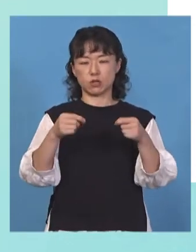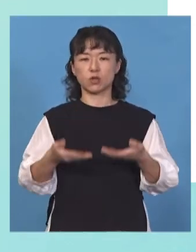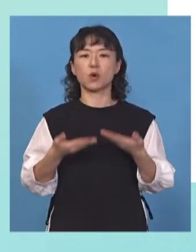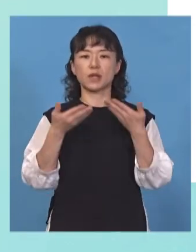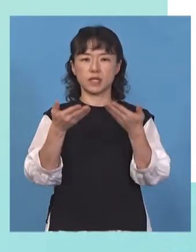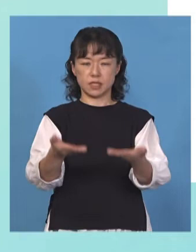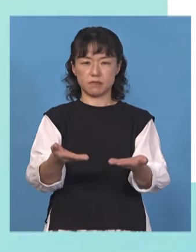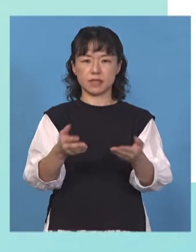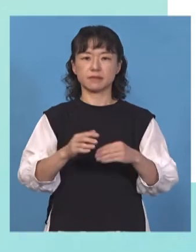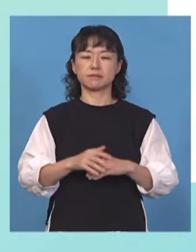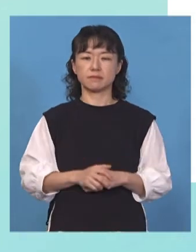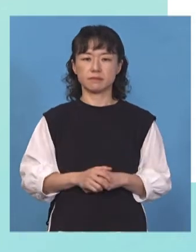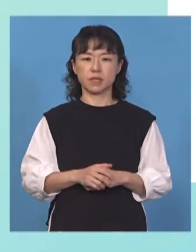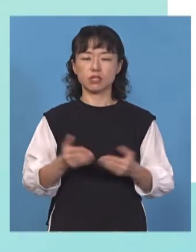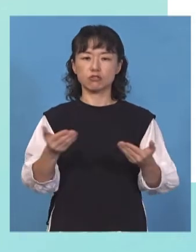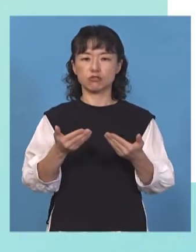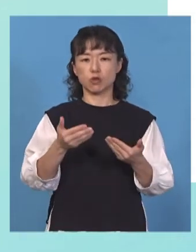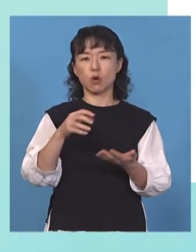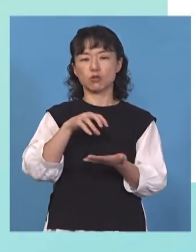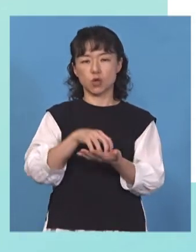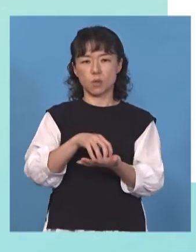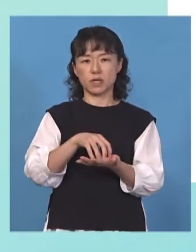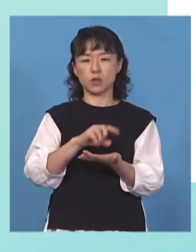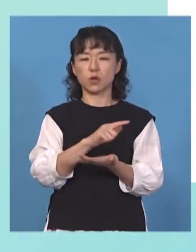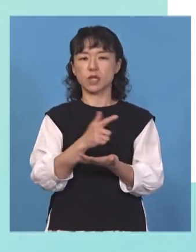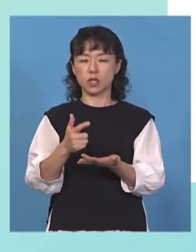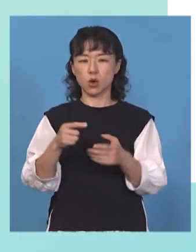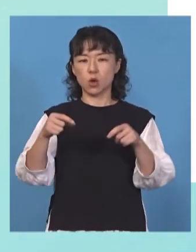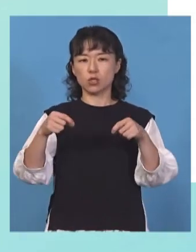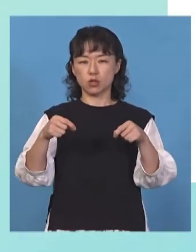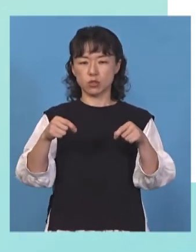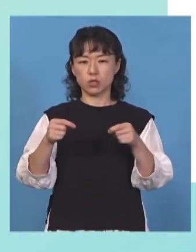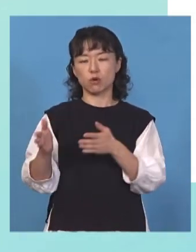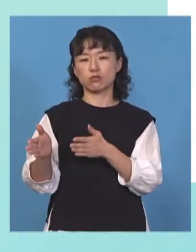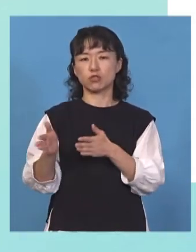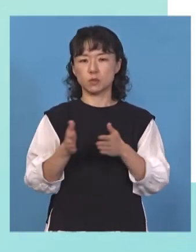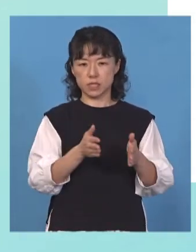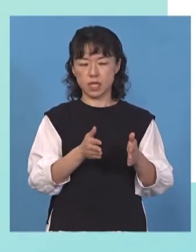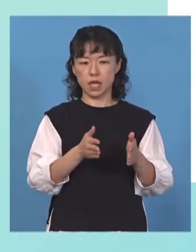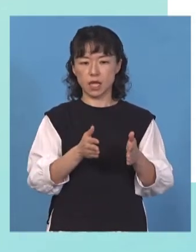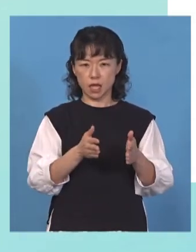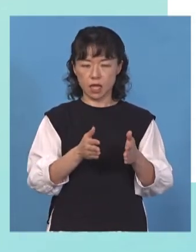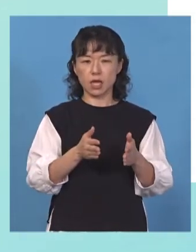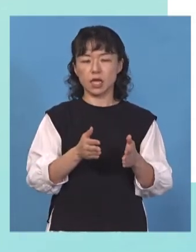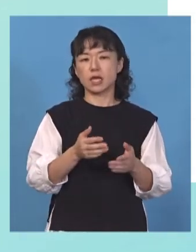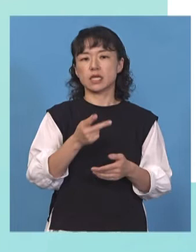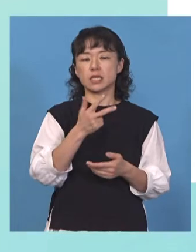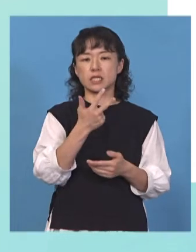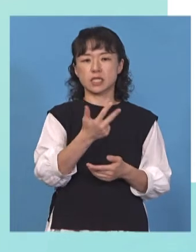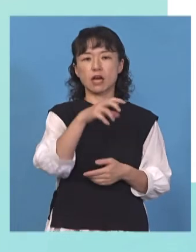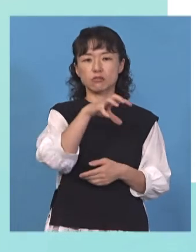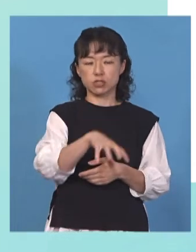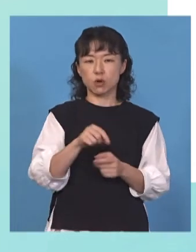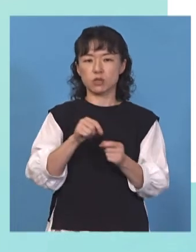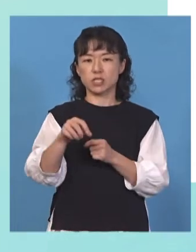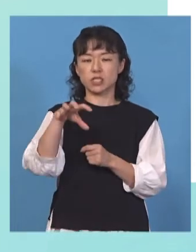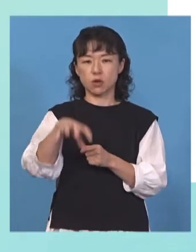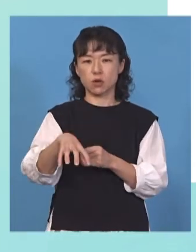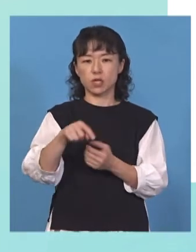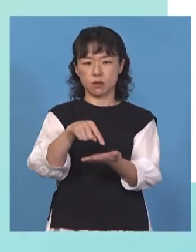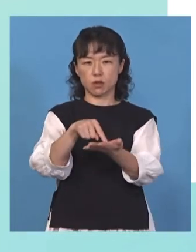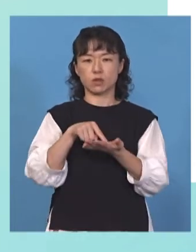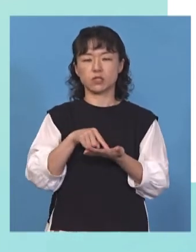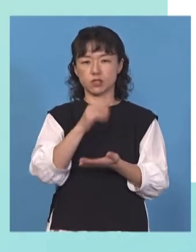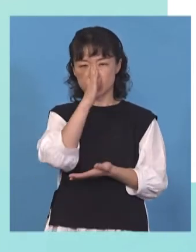。就労証明書など保育の必要性が確認できる書類を揃えて、幼児課または各支所の窓口に提出